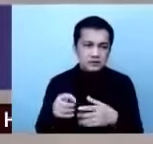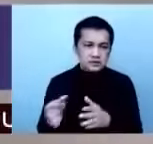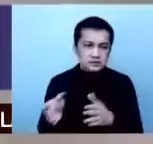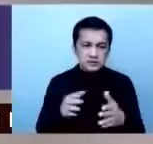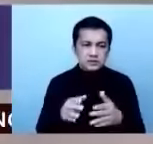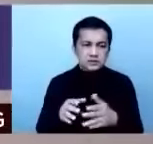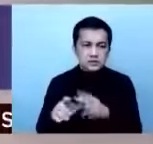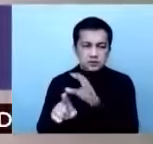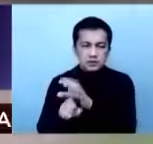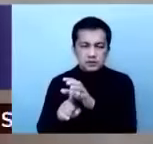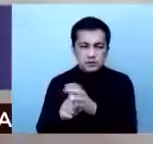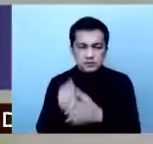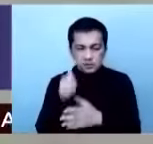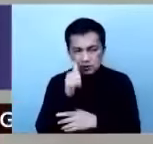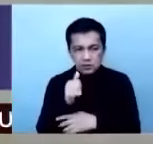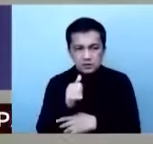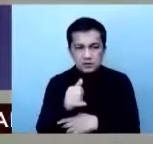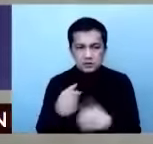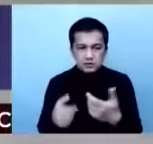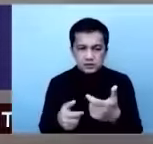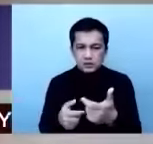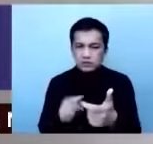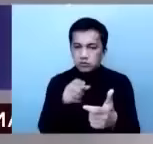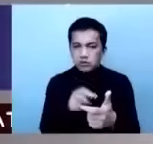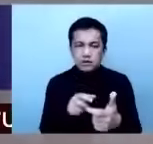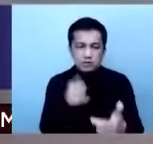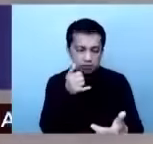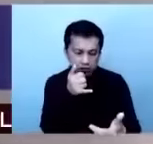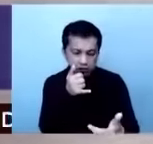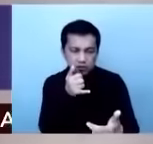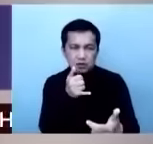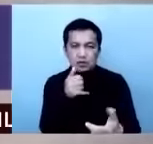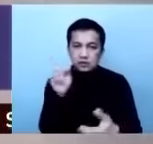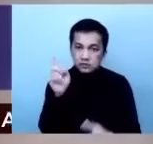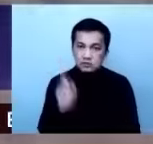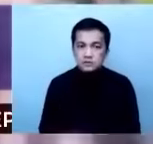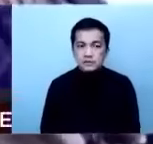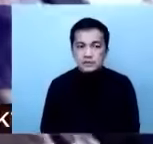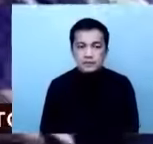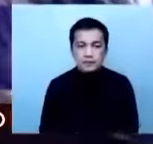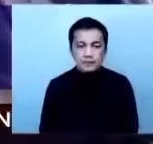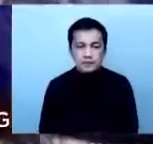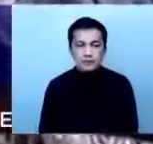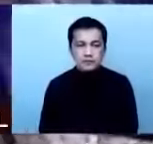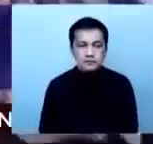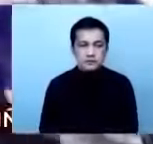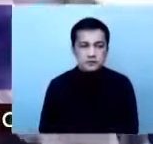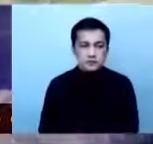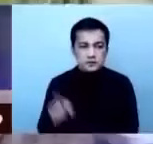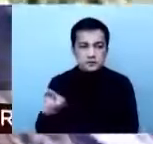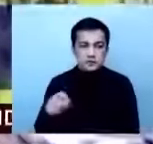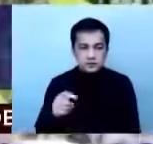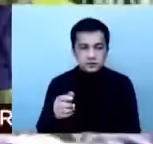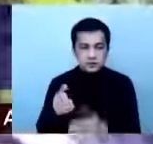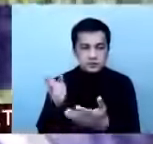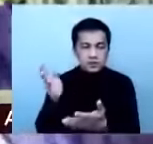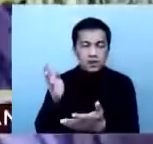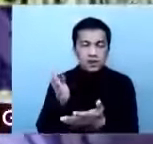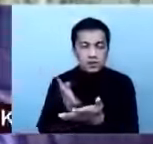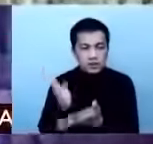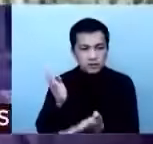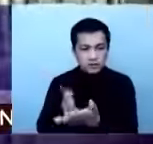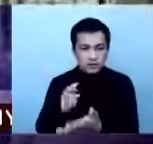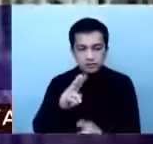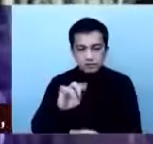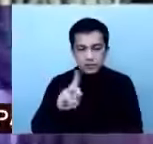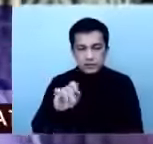ito, makikitang hawak pa rin ang nagvi-video ang isang tertiary habang naglalakad sila. Kinilalang nag-upload at vlogger na si Farm Boy. Sa